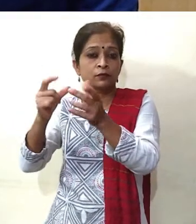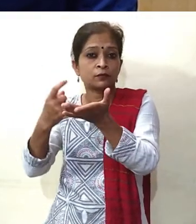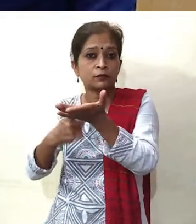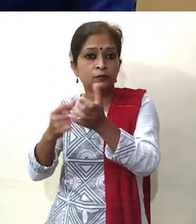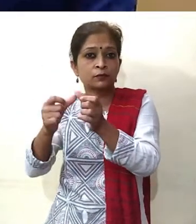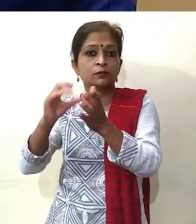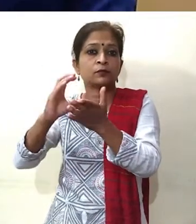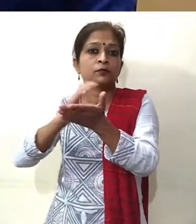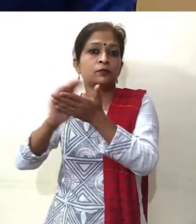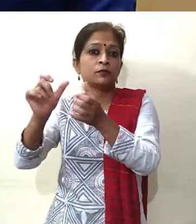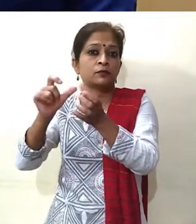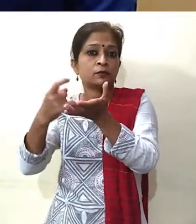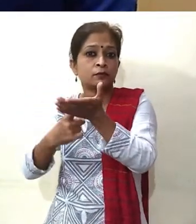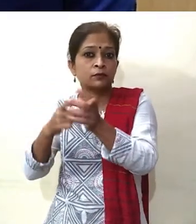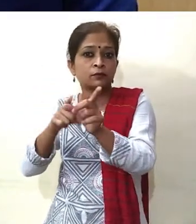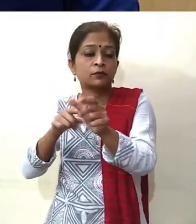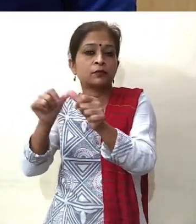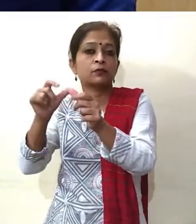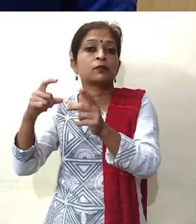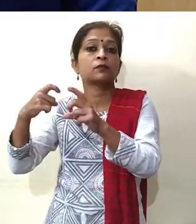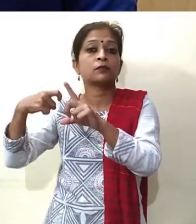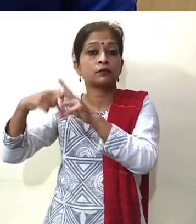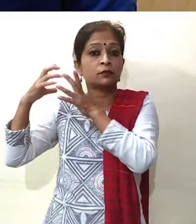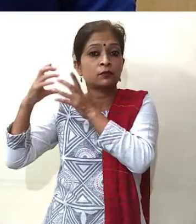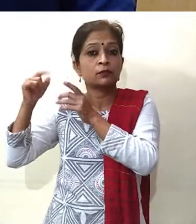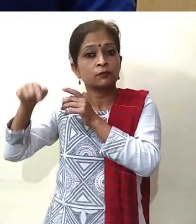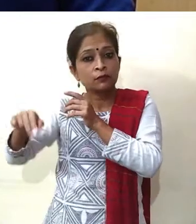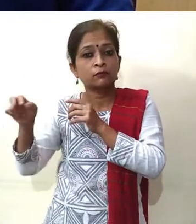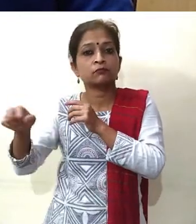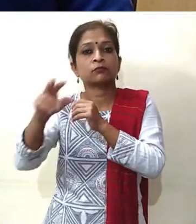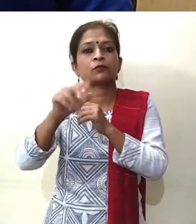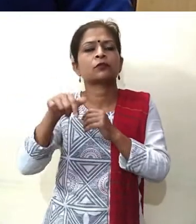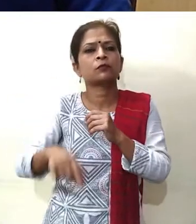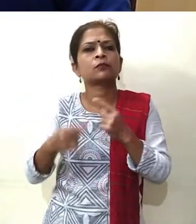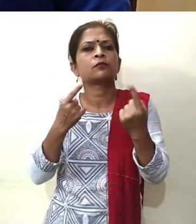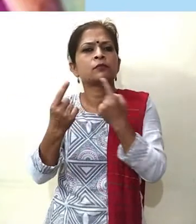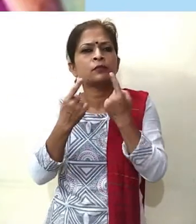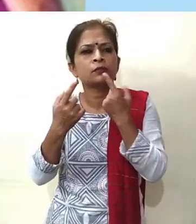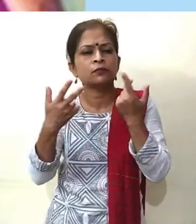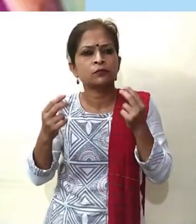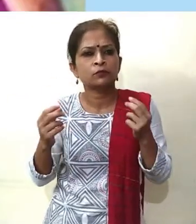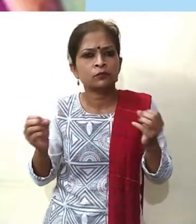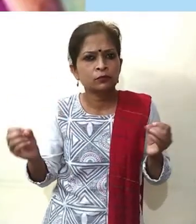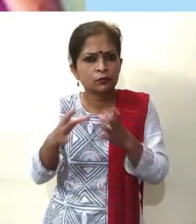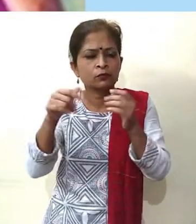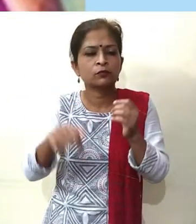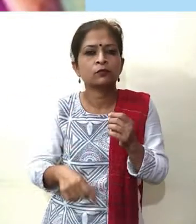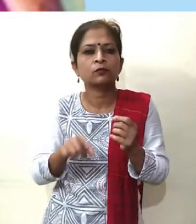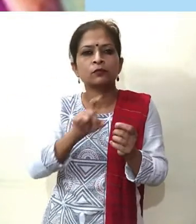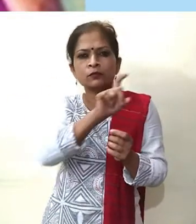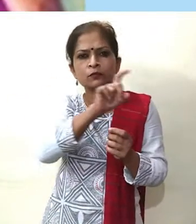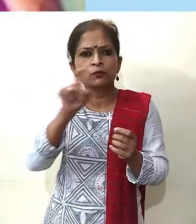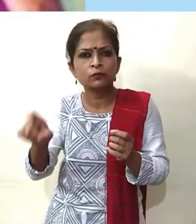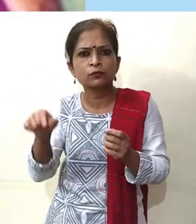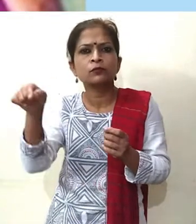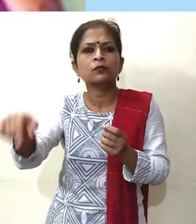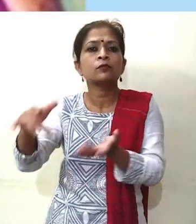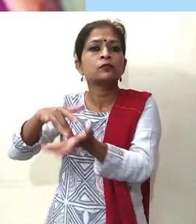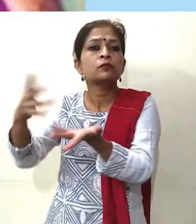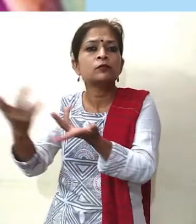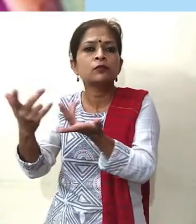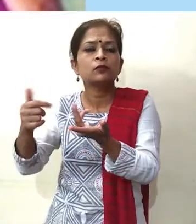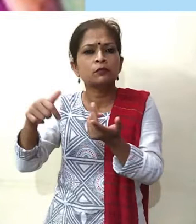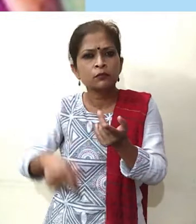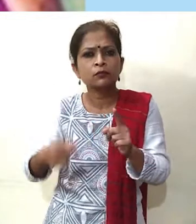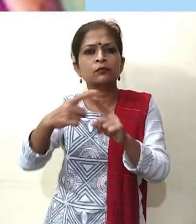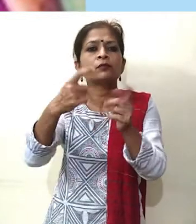और तर्क के लिए जब बैठे दोनों, तो उन्हें मंडन मिश्र ने पूछा था कि आप कहाँ से हैं? तो आदि शंकराचार्य ने बोला था कि मैं तो